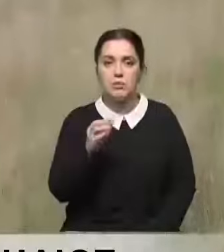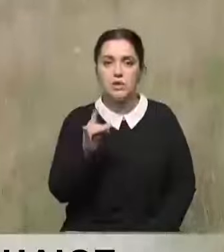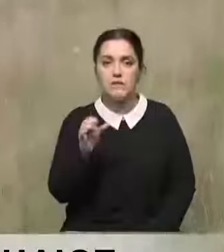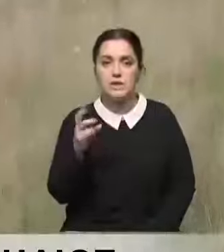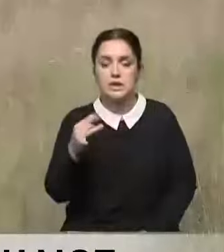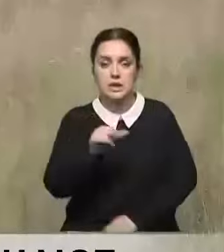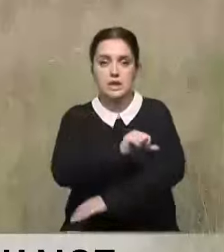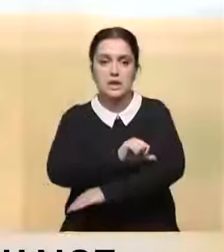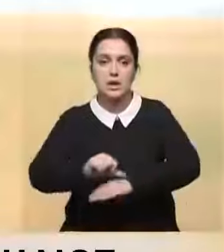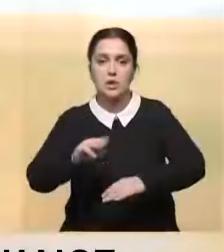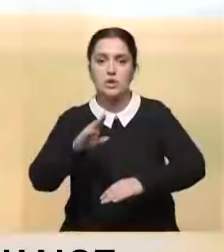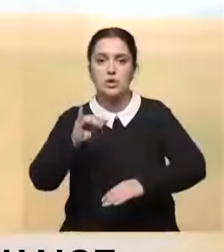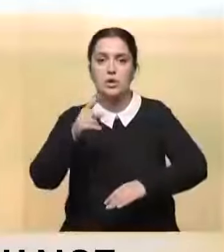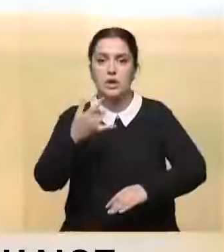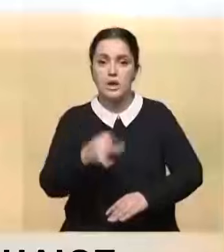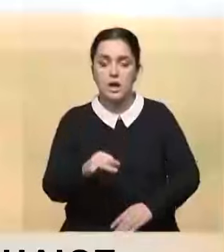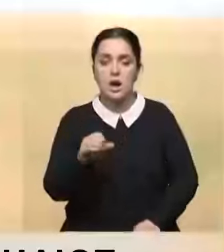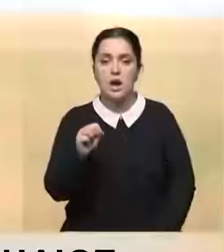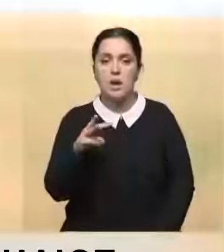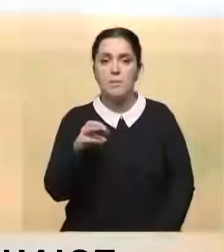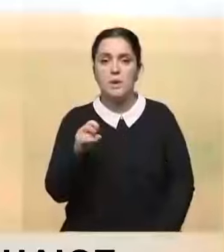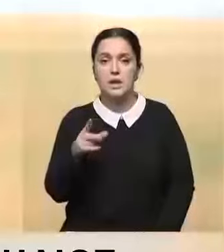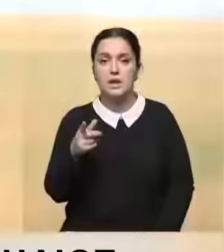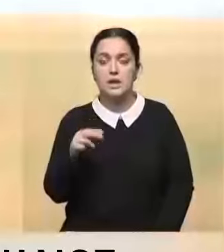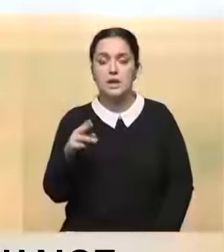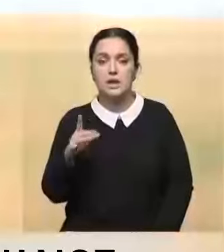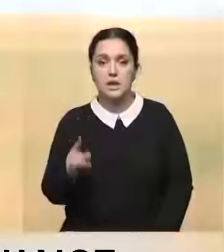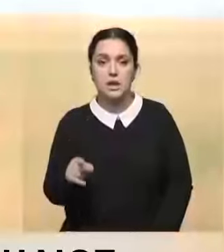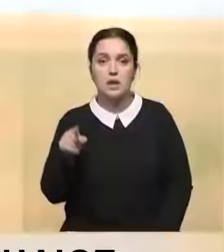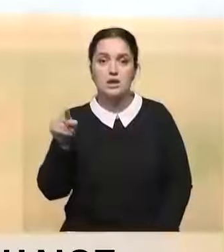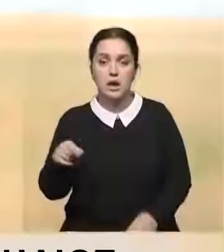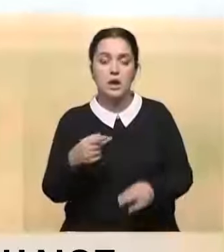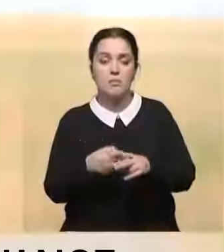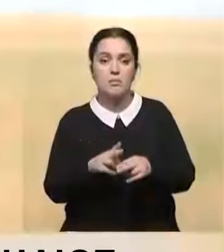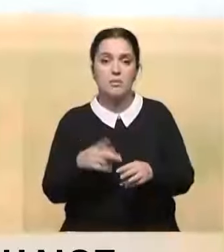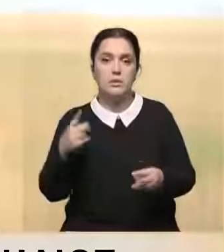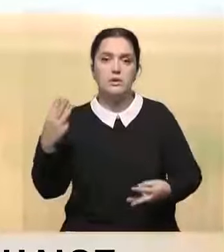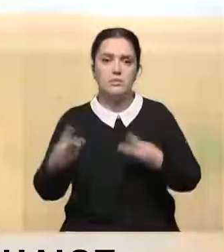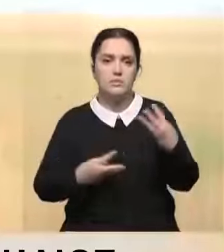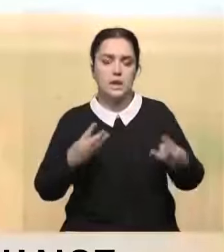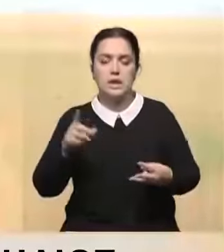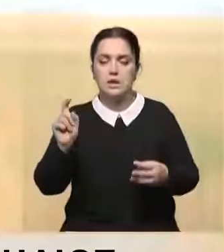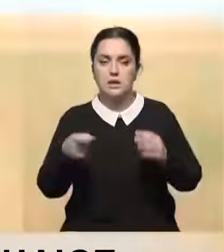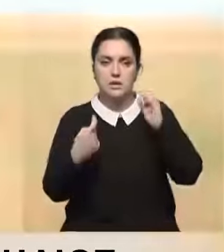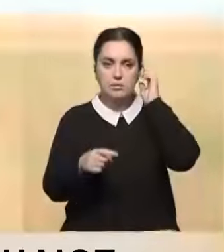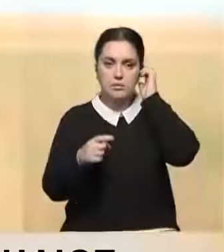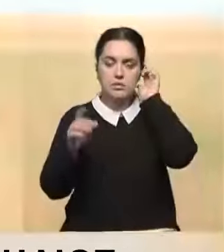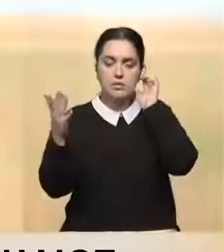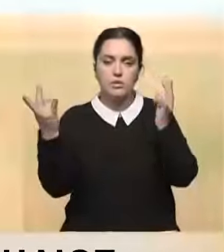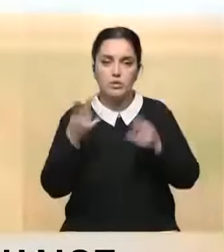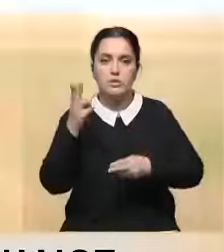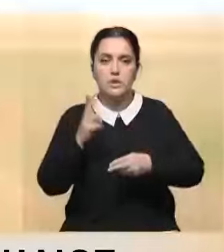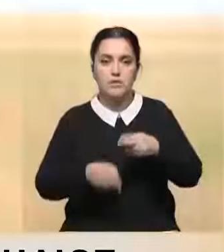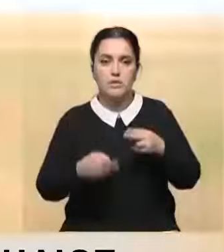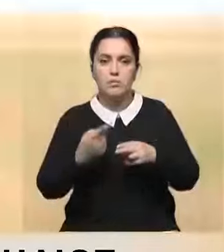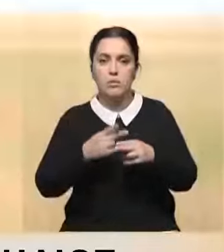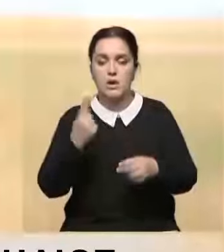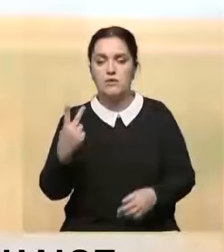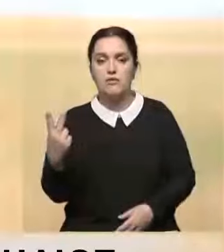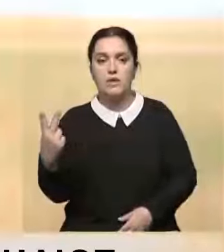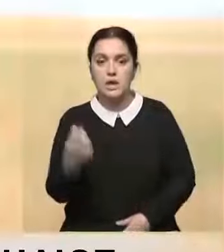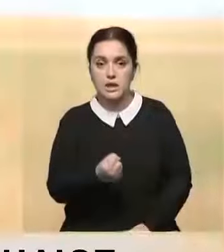приграничной территории с Торгаем и Амангельдинским районом. Там мы сосредоточили основные силы по химобработке. Ее нужно завершить в ближайшие